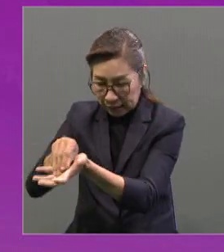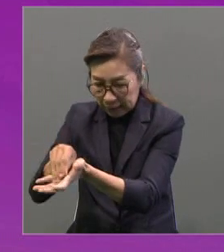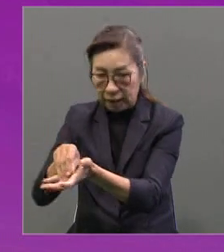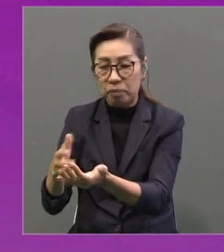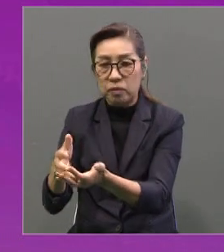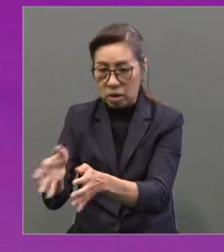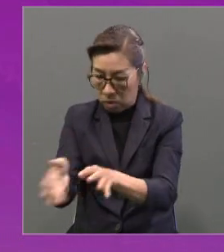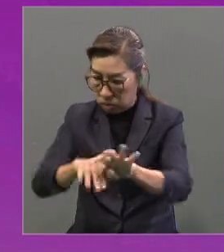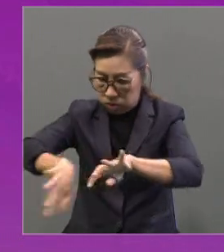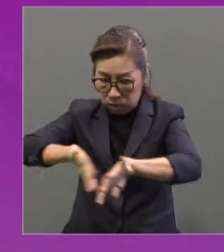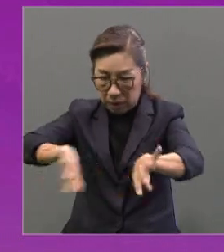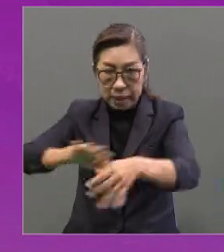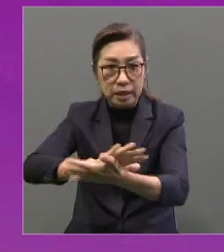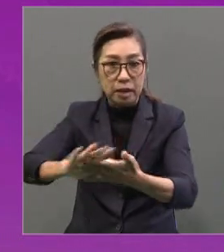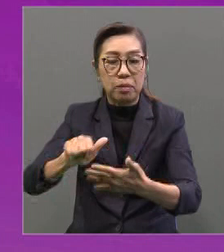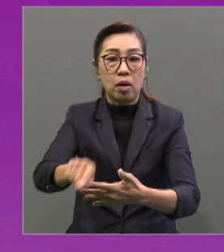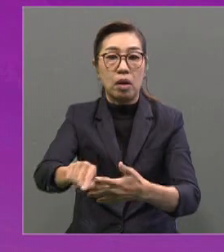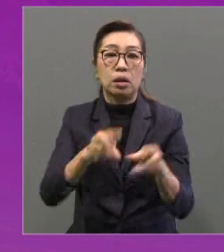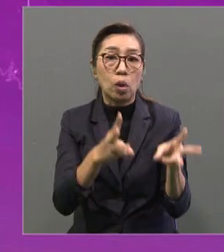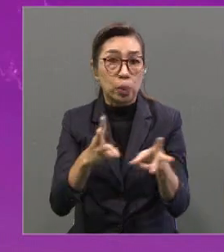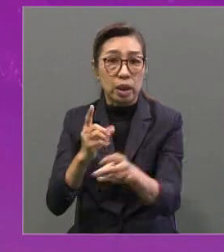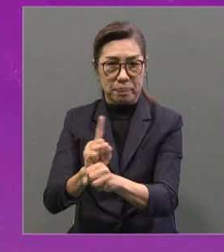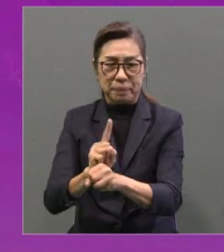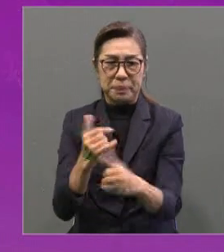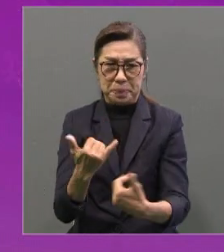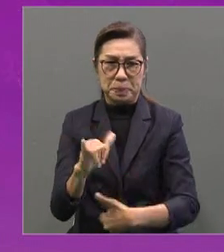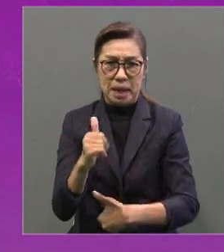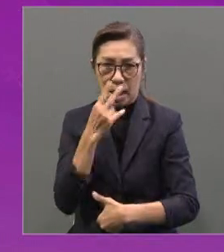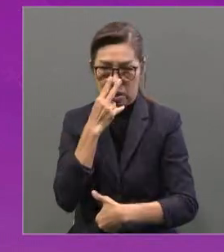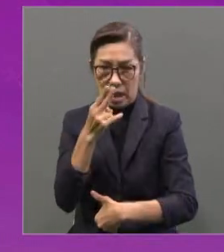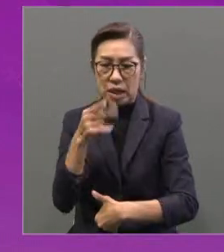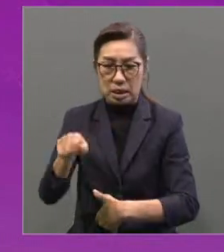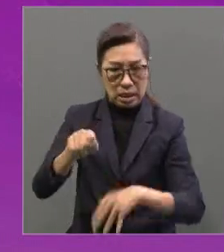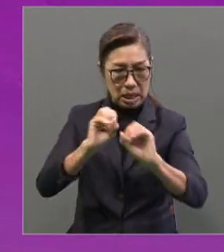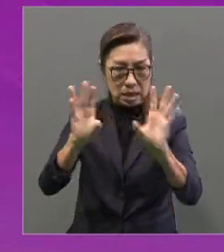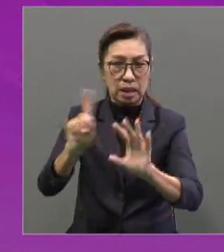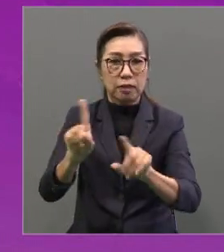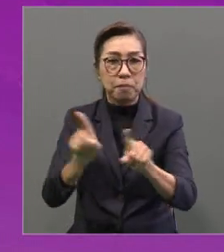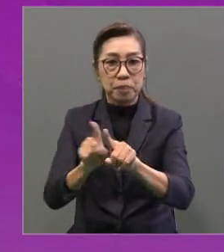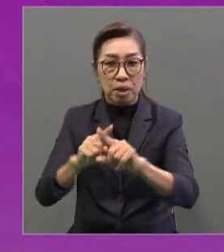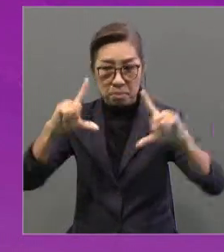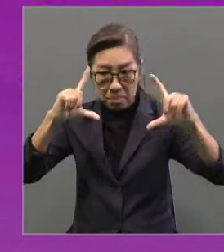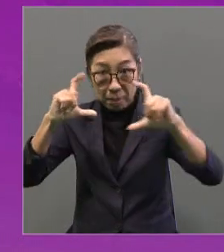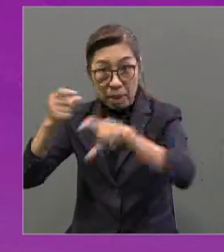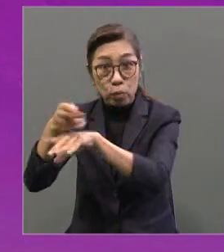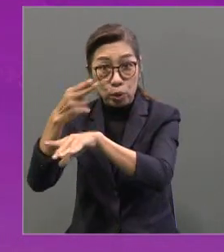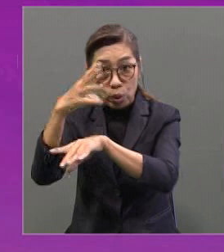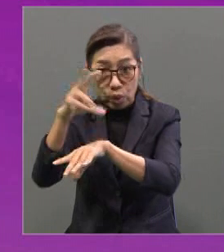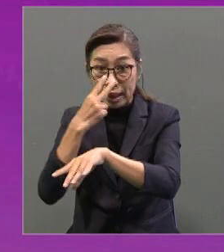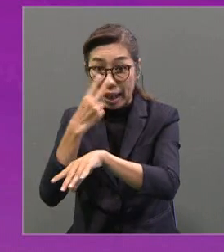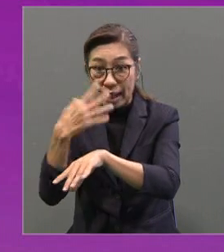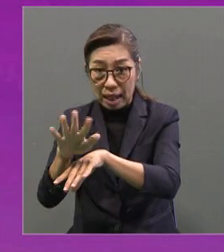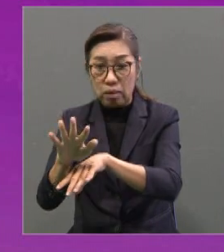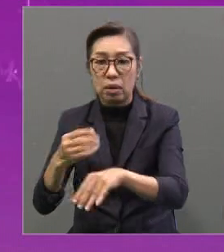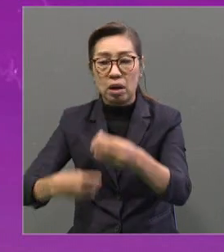นี่ยออกให้เร็วที่สุดนั่นเองครับ คือวิธีการอย่างนึงที่อาจจะได้เห็นภาพได้อย่างชัดเจนนอกจากภาพถ่ายหรือภาพวิดีโอที่อยู่ด้านล่างแล้วเน